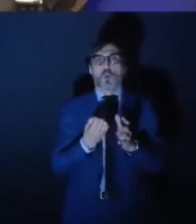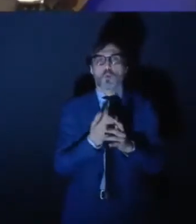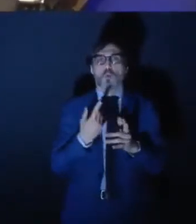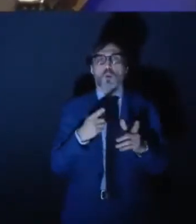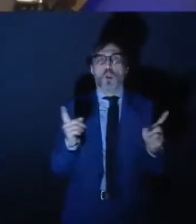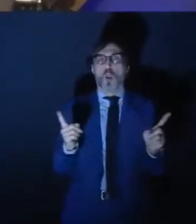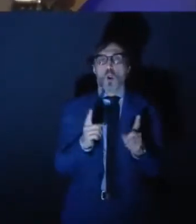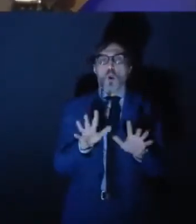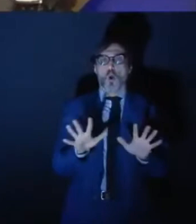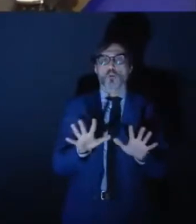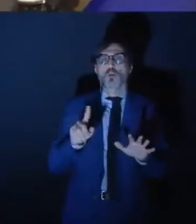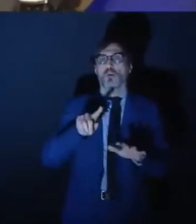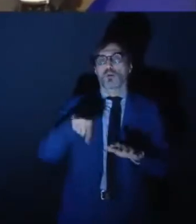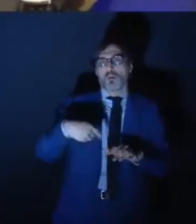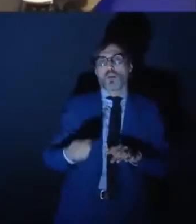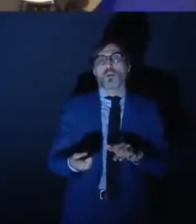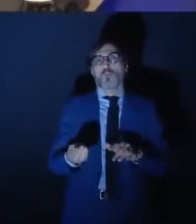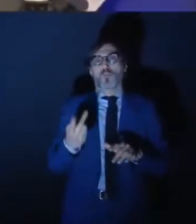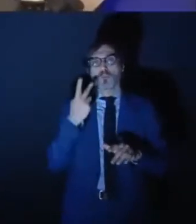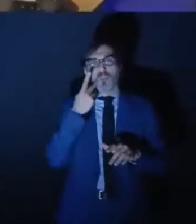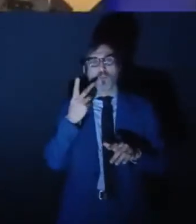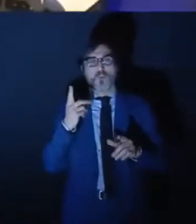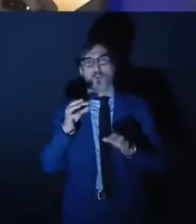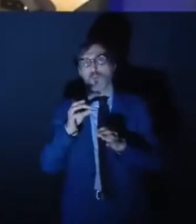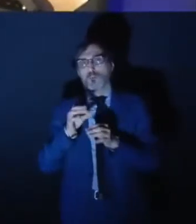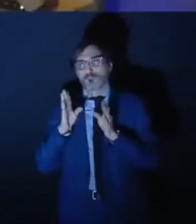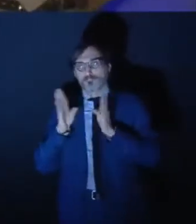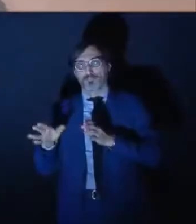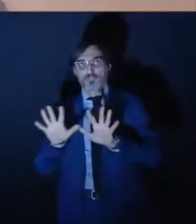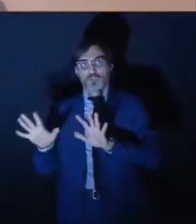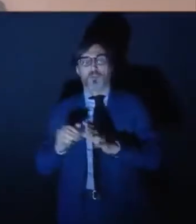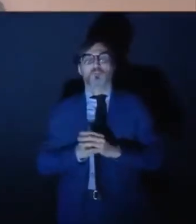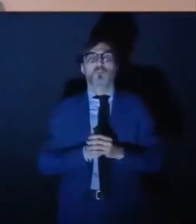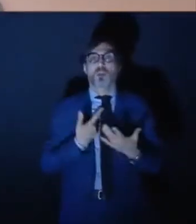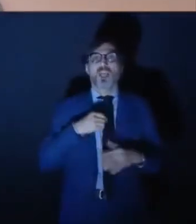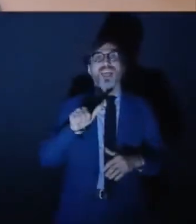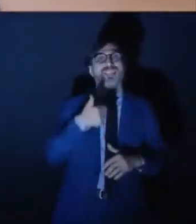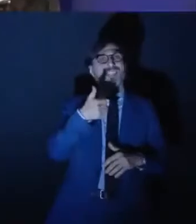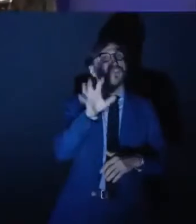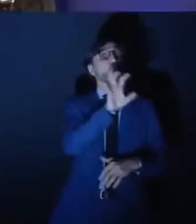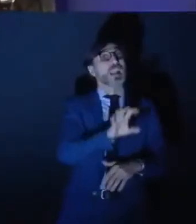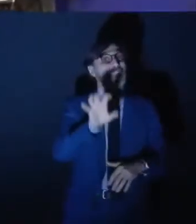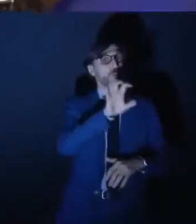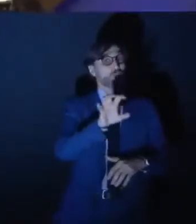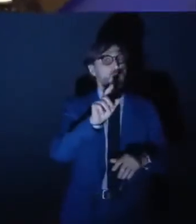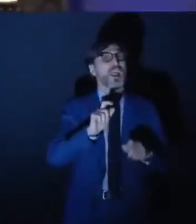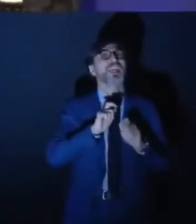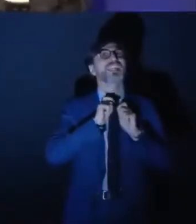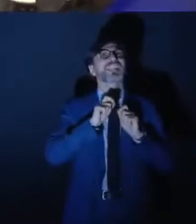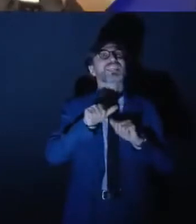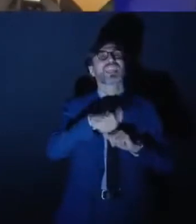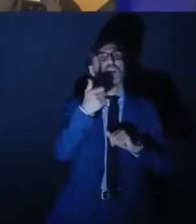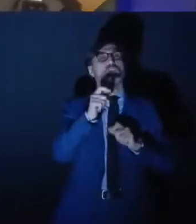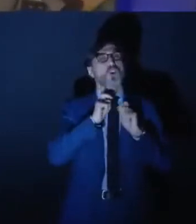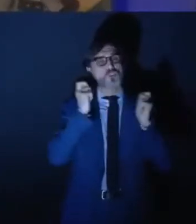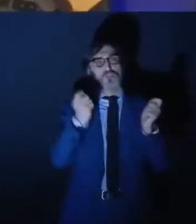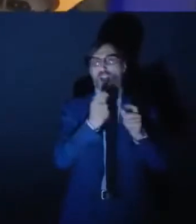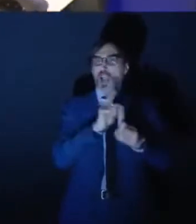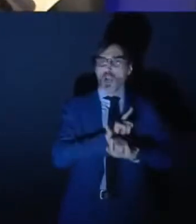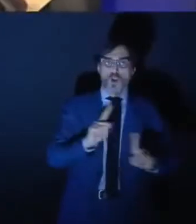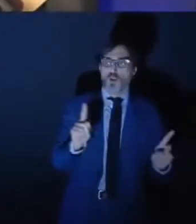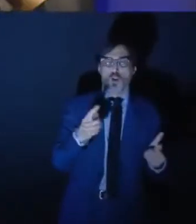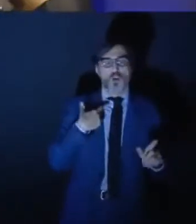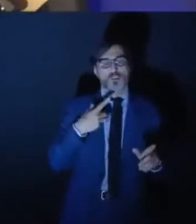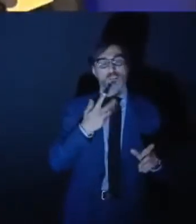corto e poi invece passiamo alla fase cinematografica buonasera a tutti io sono il direttore regionale il direttore giornale non